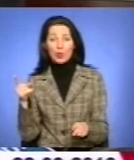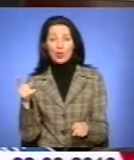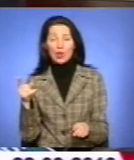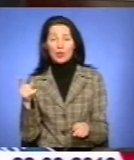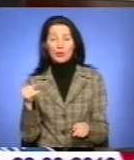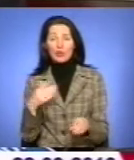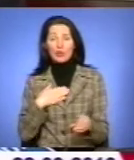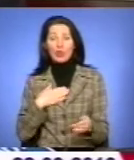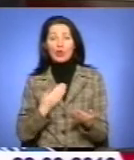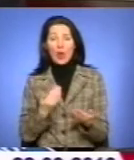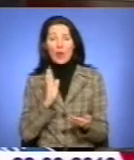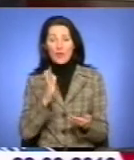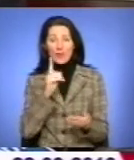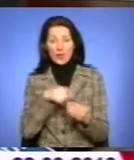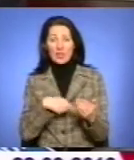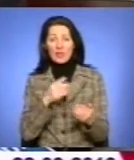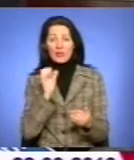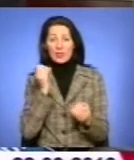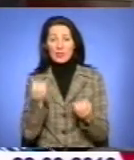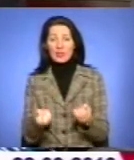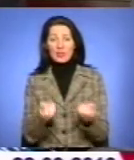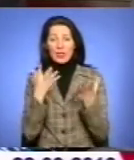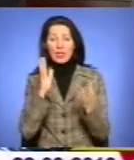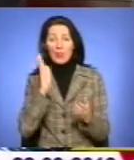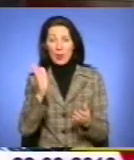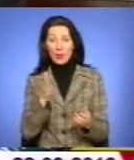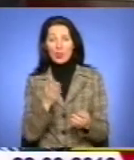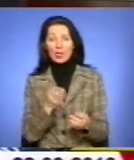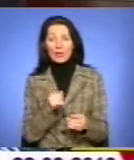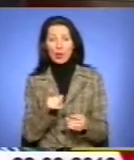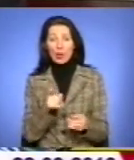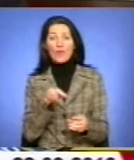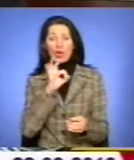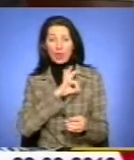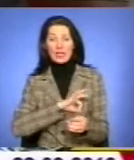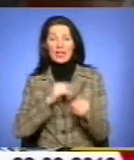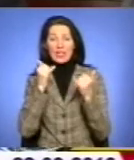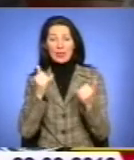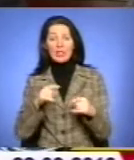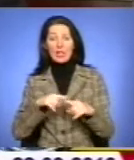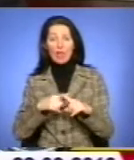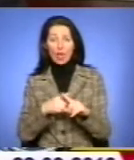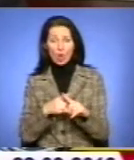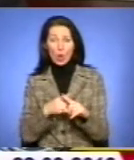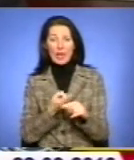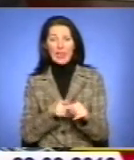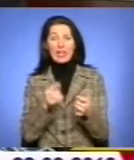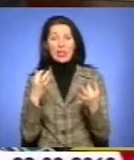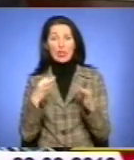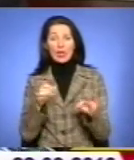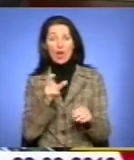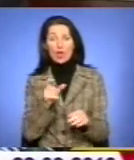світле майбутнє, тому що саме ося глобалізація певна йде, тобто використання сучасних технологій, які дозволяють